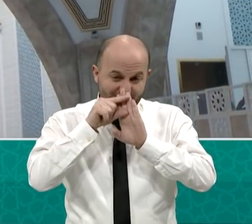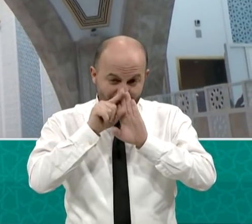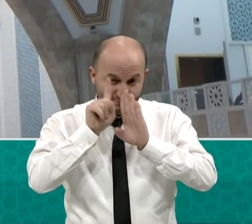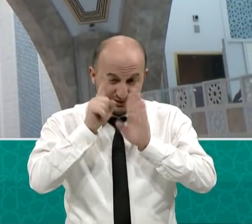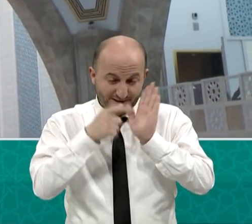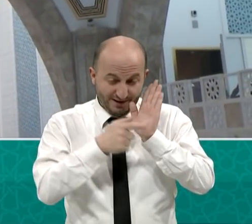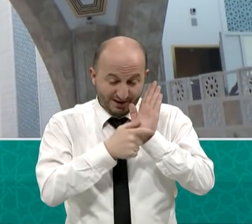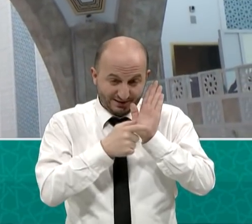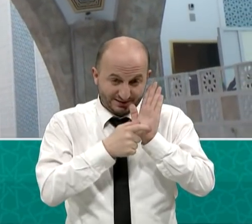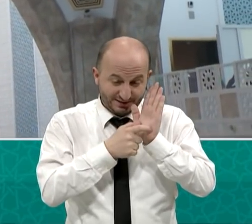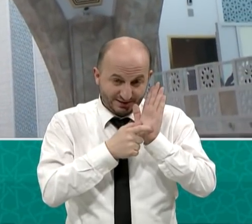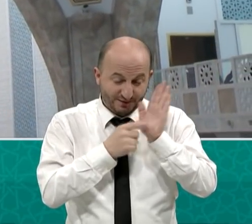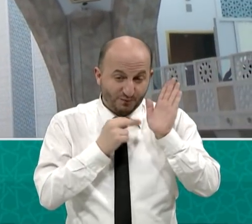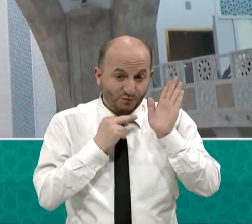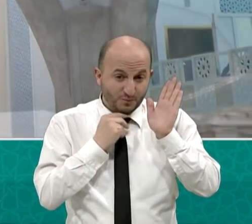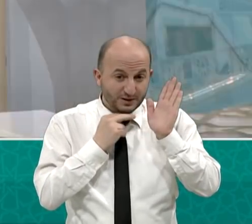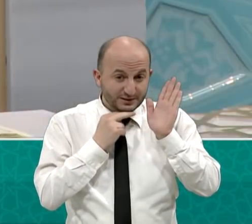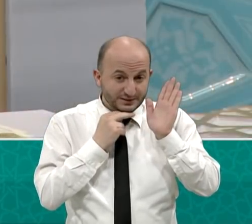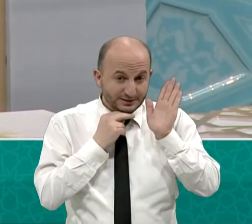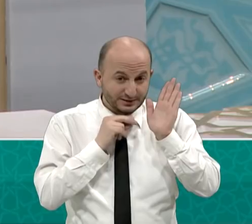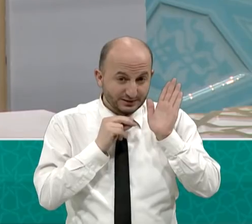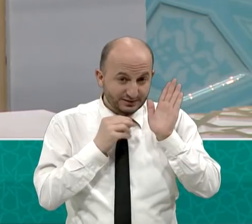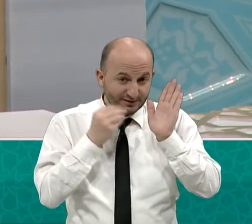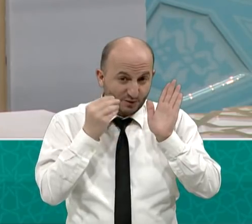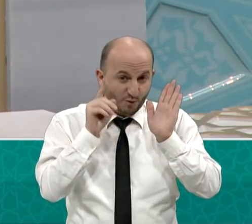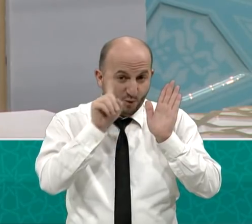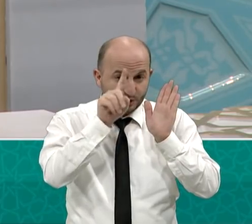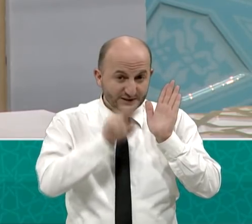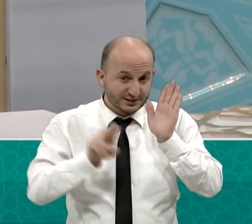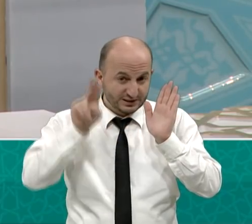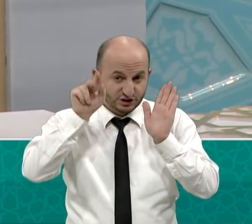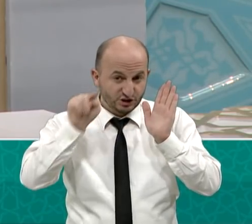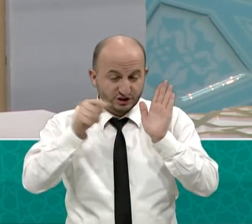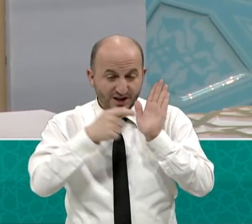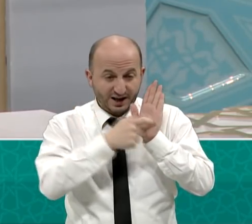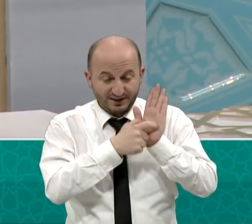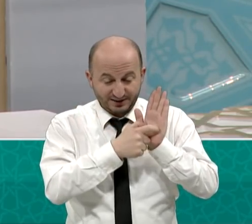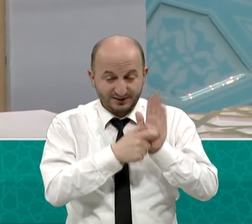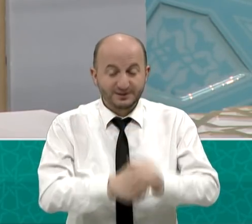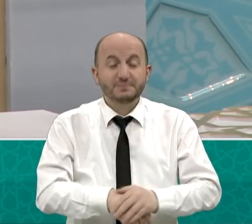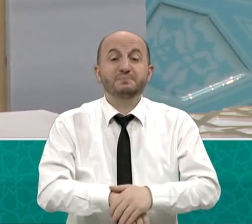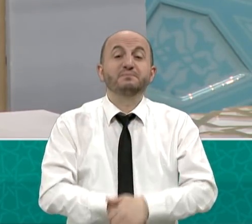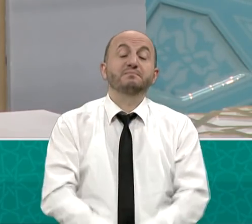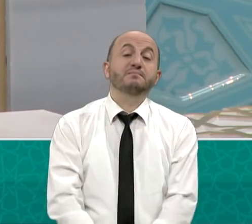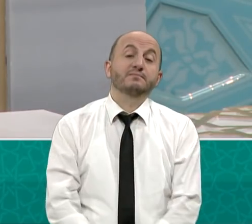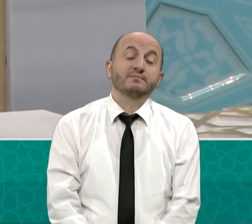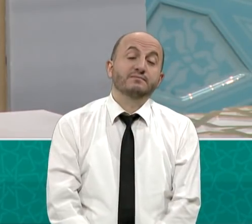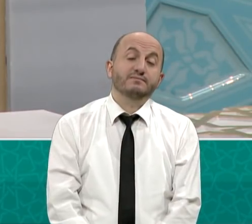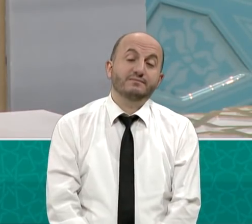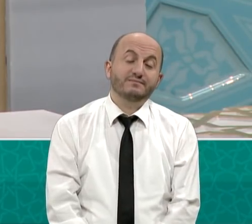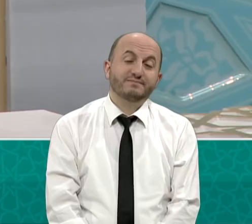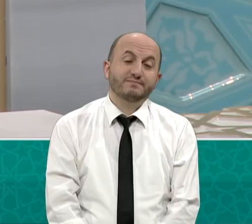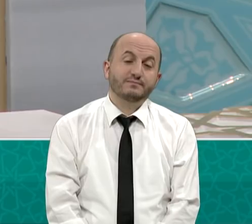ayet-i kerimenin numarasını sizlere aktarmak istiyorum. 17. ayet. اَفَمَنْ كَانَ عَلَى بَيِّنَةٍ مِنْ